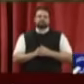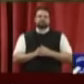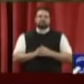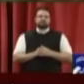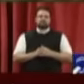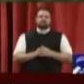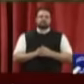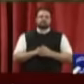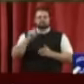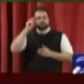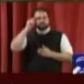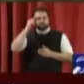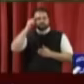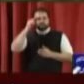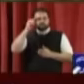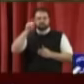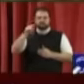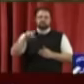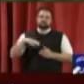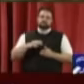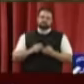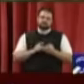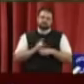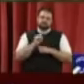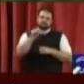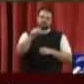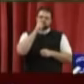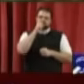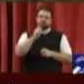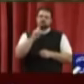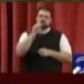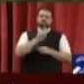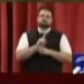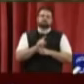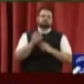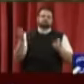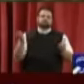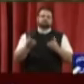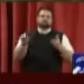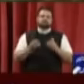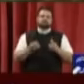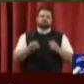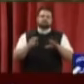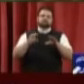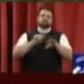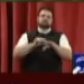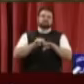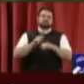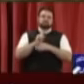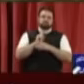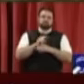sau concentrarea ta ai mereu la chestia aia destructivă. Primul care beneficiază de o chestie destructivă ești tu care ai creat-o.